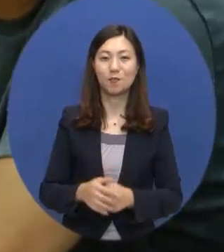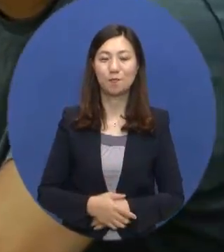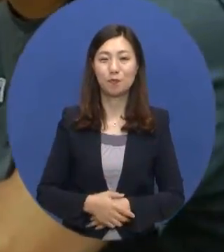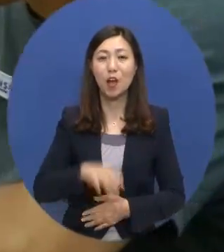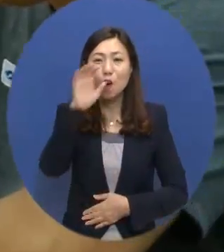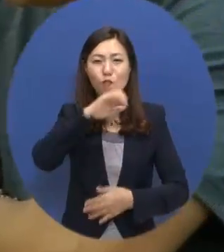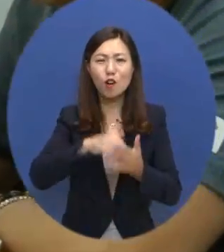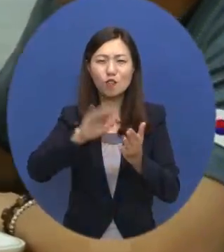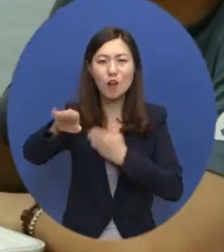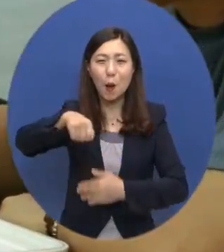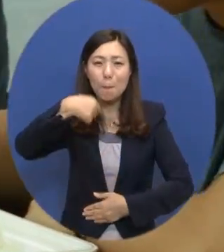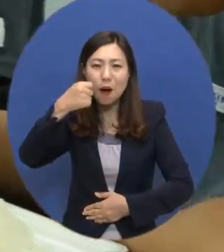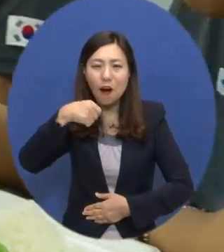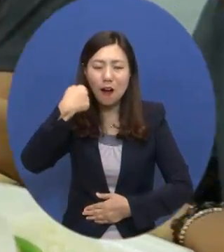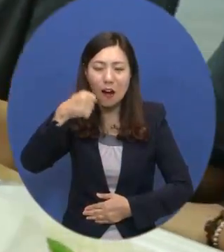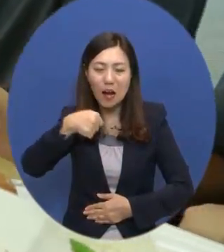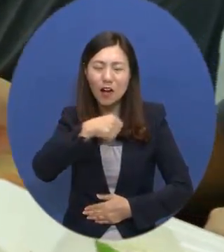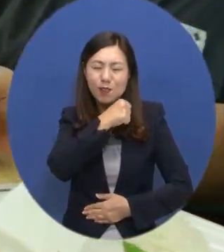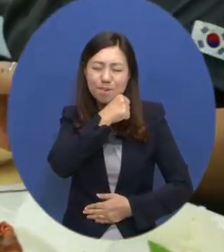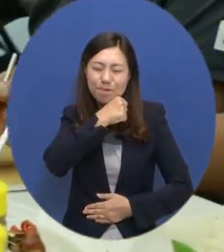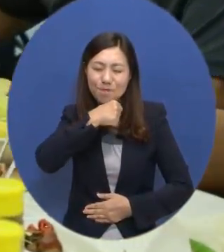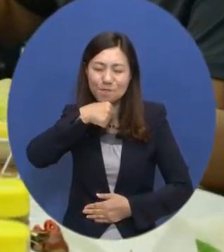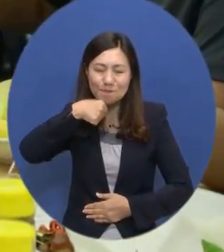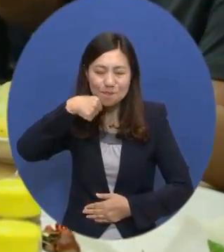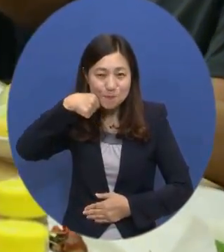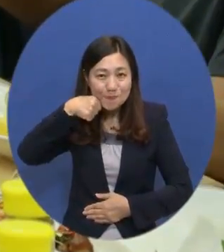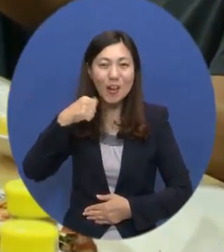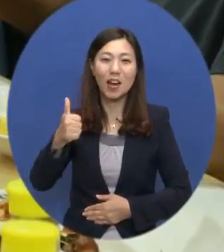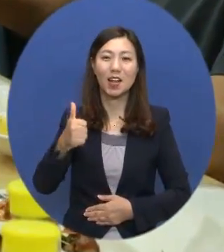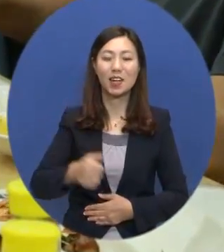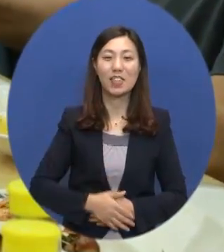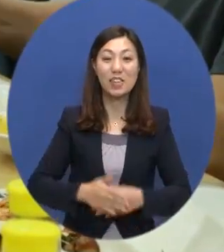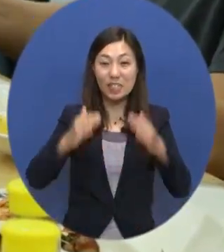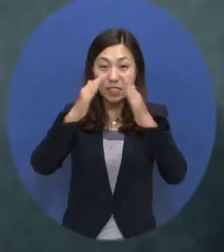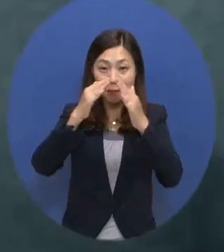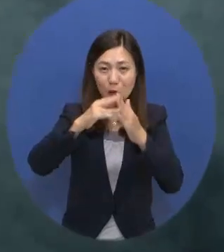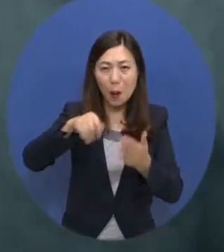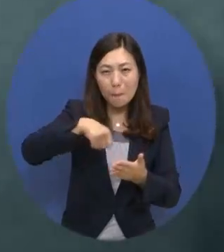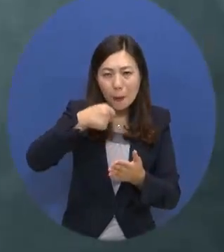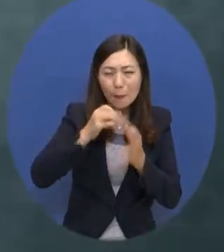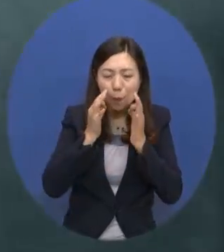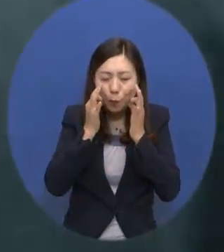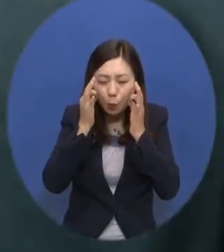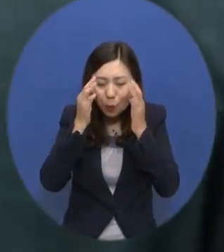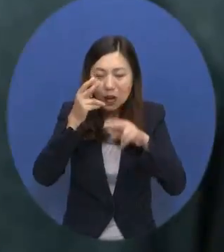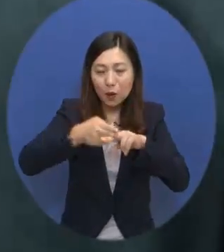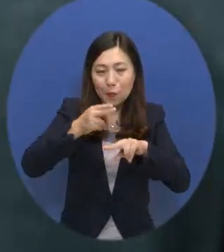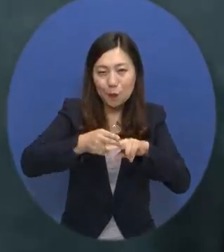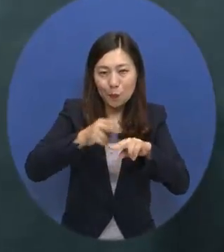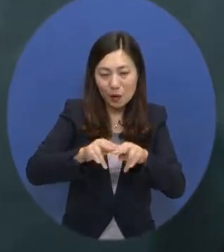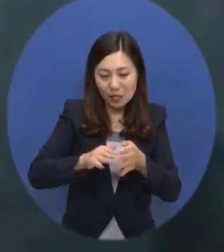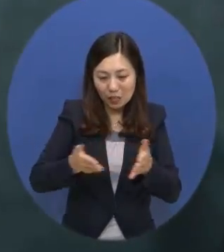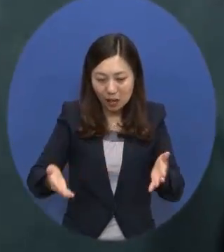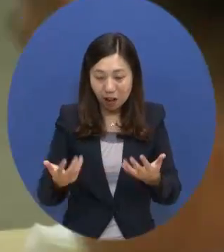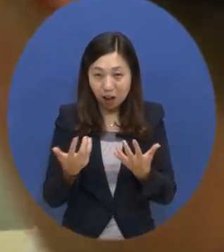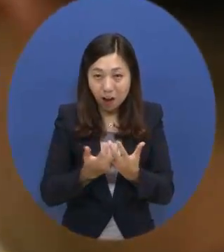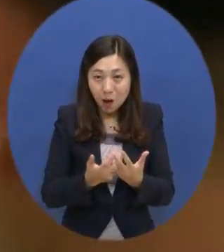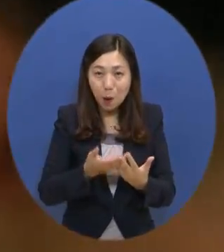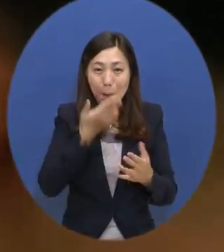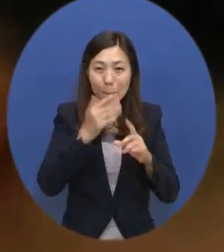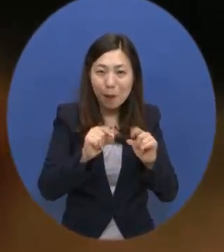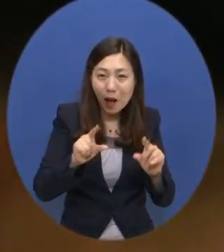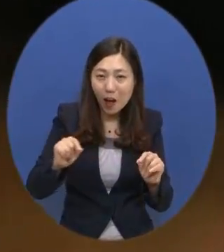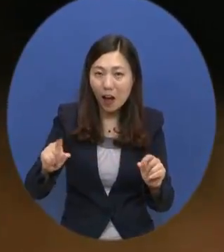훈련 뒤에 먹는 밥은 그야말로 꿀맛인데요. 집밥과 같은 정성으로 가득 차려낸 반찬들.